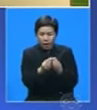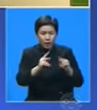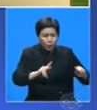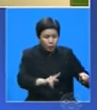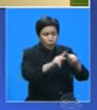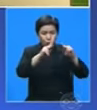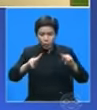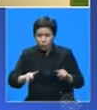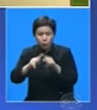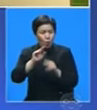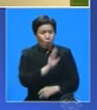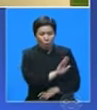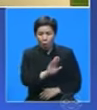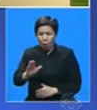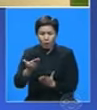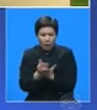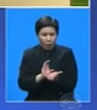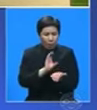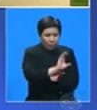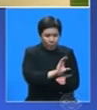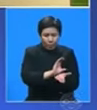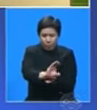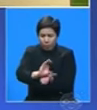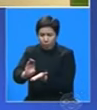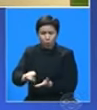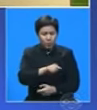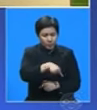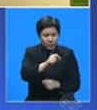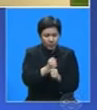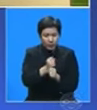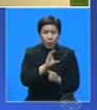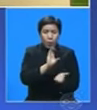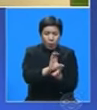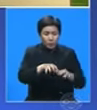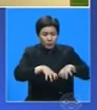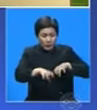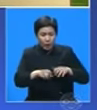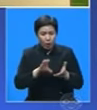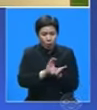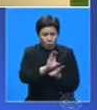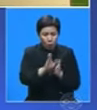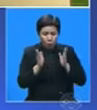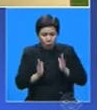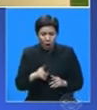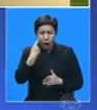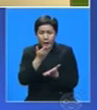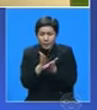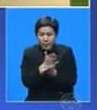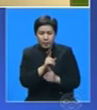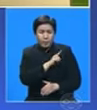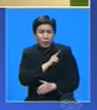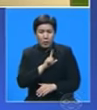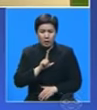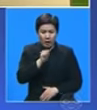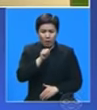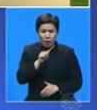นอะไรที่เป็นงบฟังก์ชันงบบูรณาการงบลงทุนงบบุคลากรงบบริหารจัดการใครจะรับผิดชอบหลัก